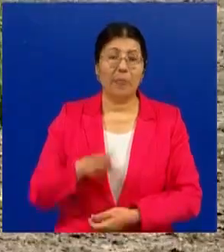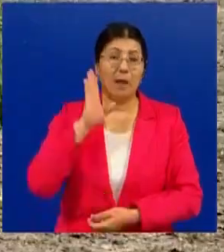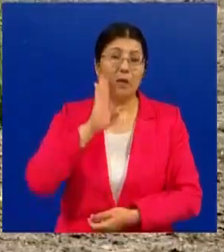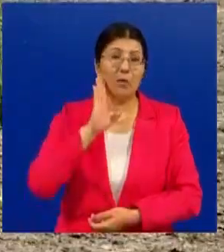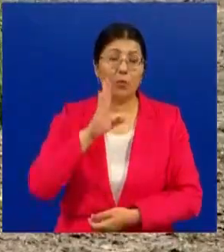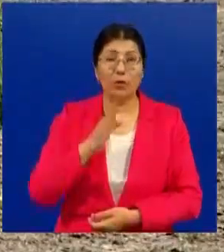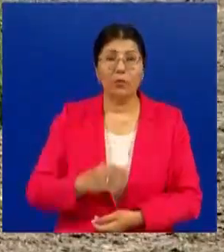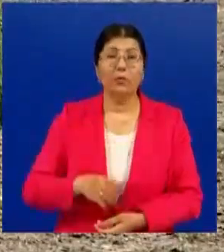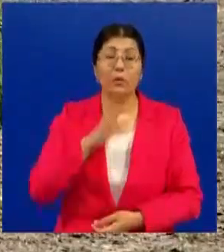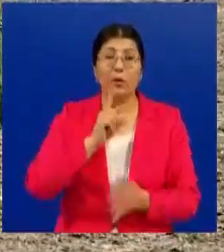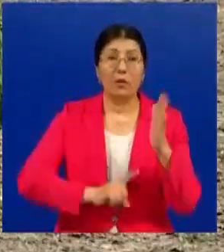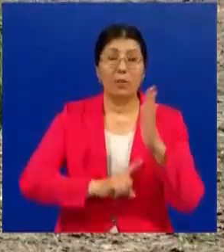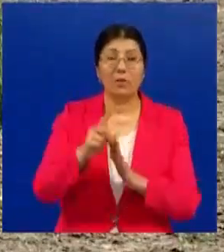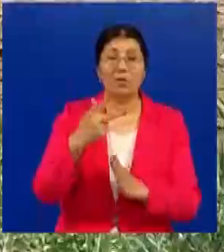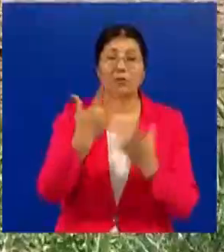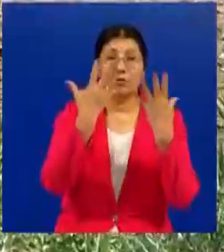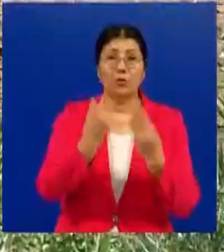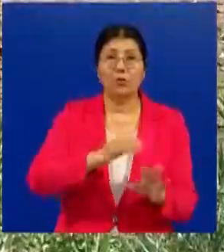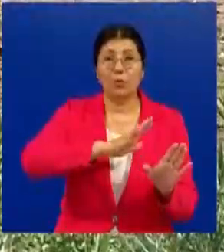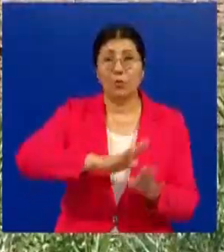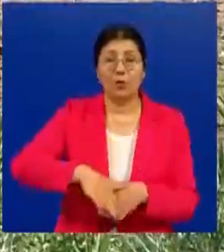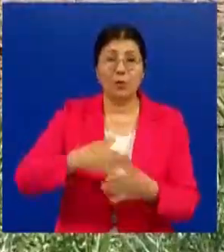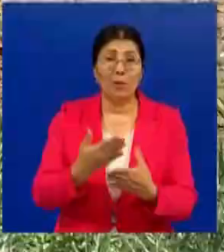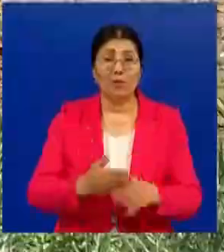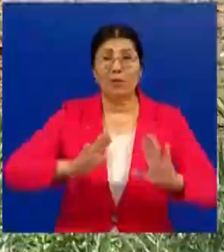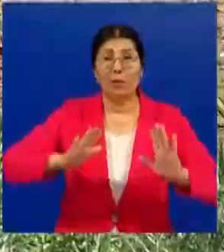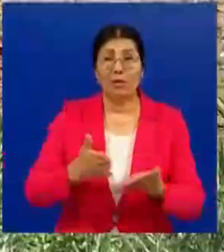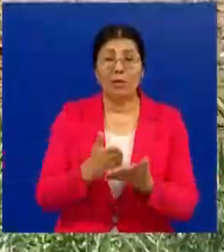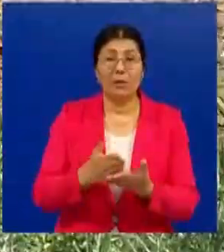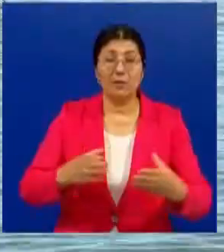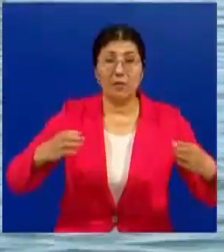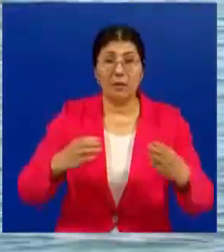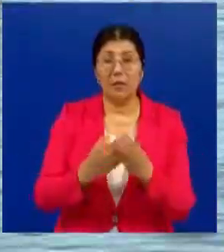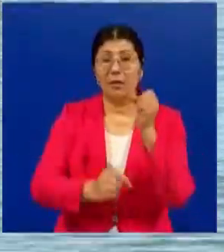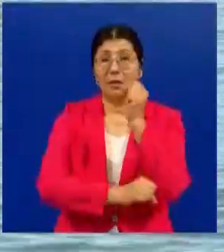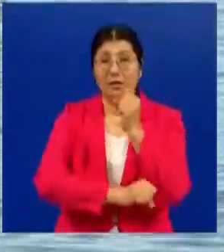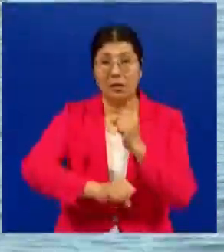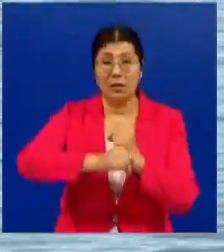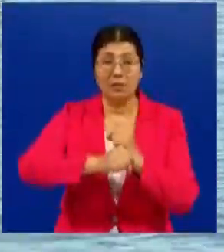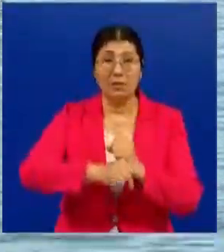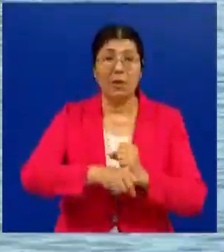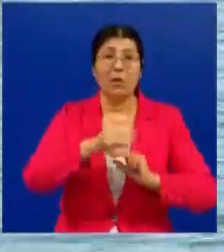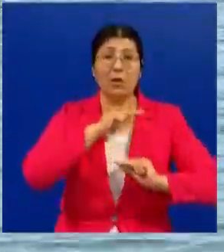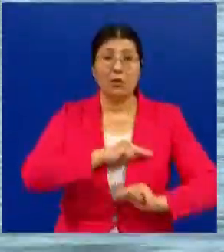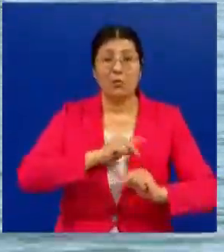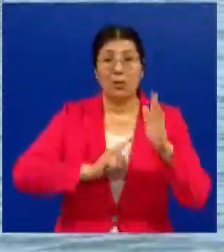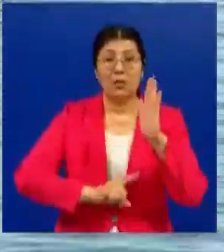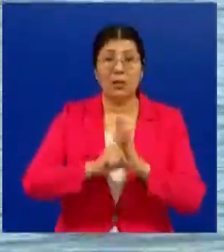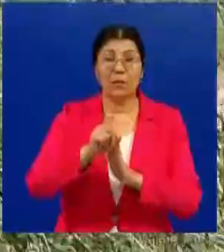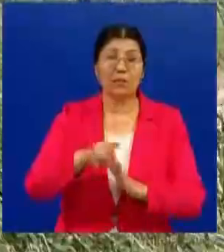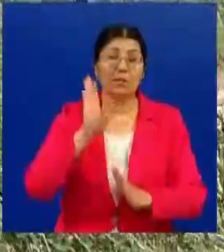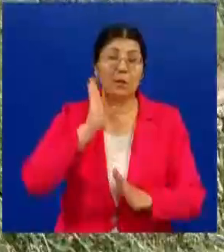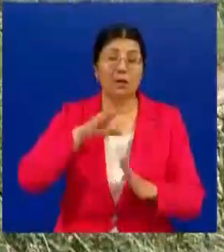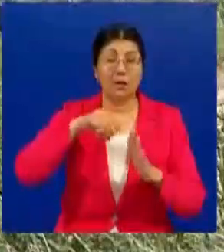түсу маусымы басталғалы 3 күн өтті. Маусым алдында төтенше жағдайлар департаменті мамандары қызу жұмыс істеді. Сүңгуірлер су